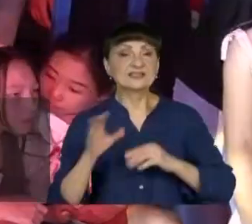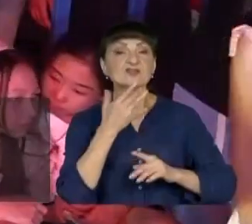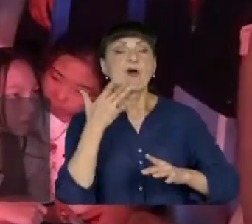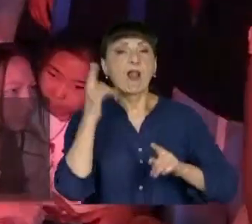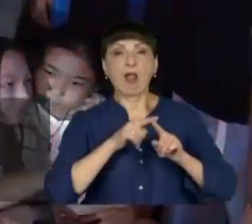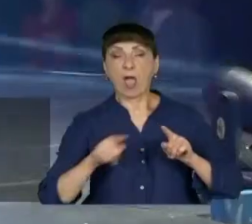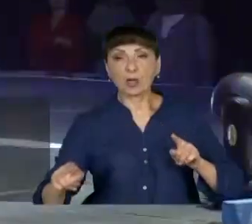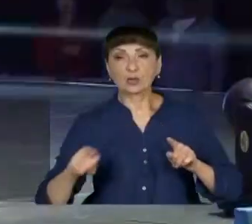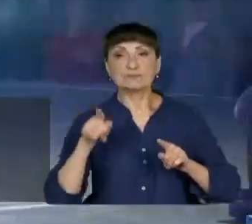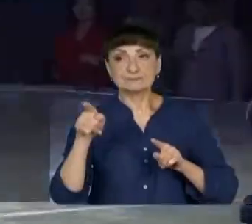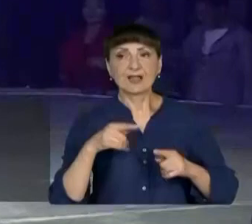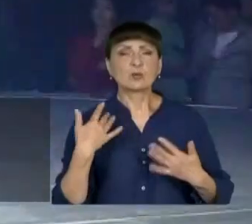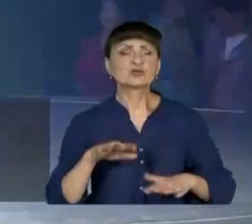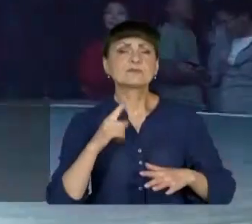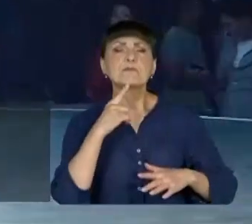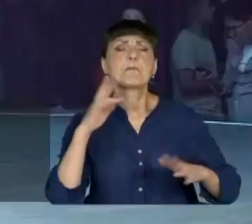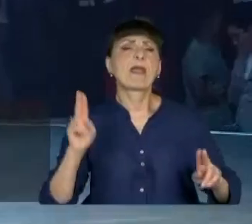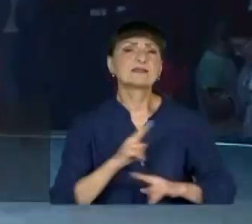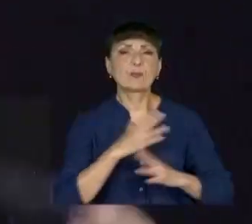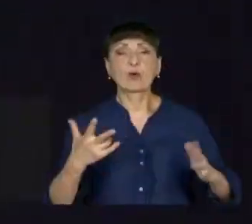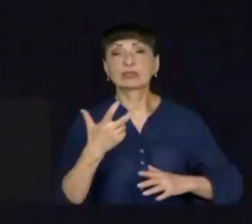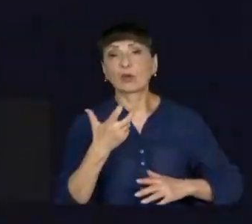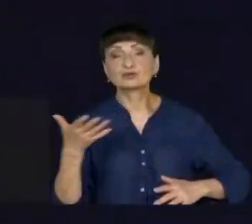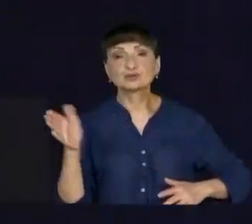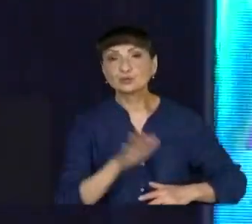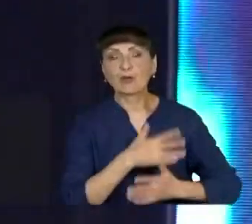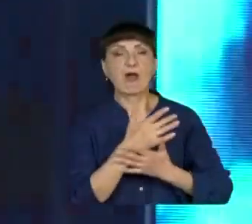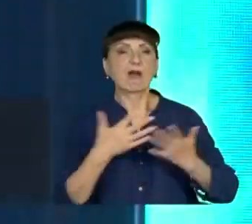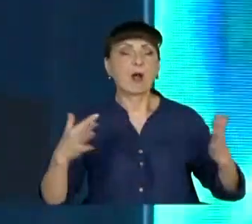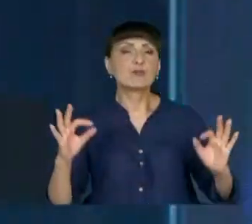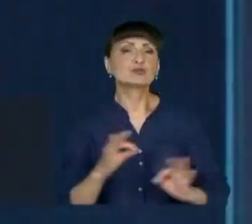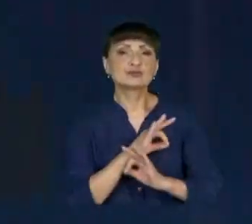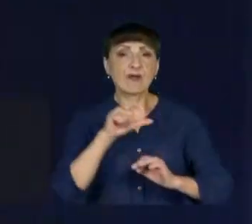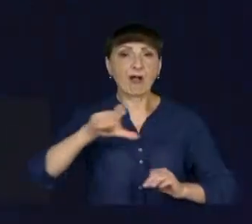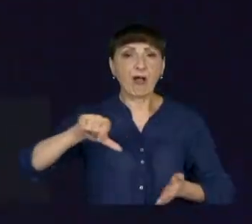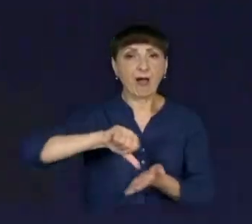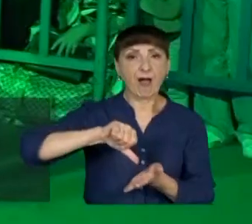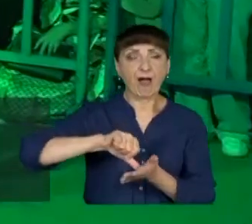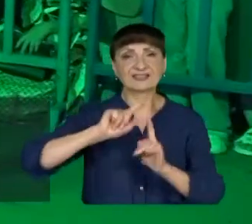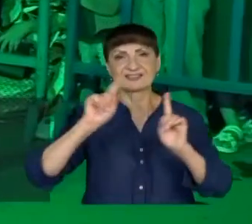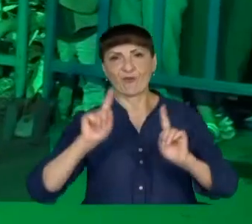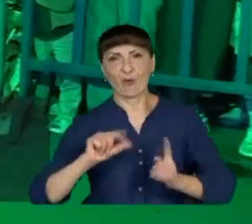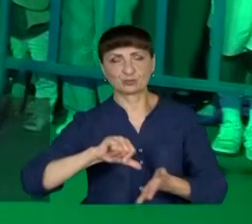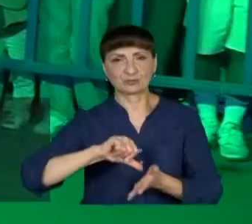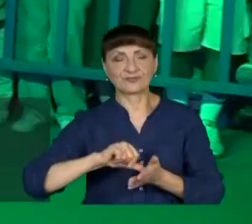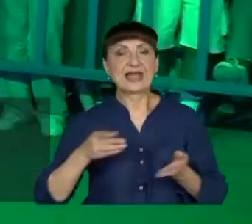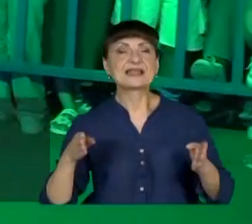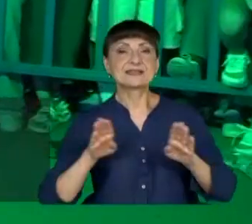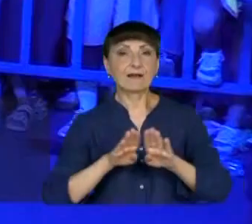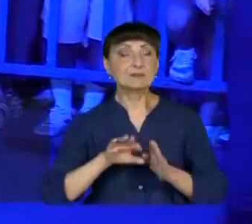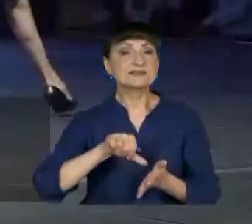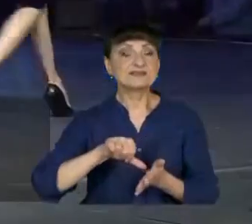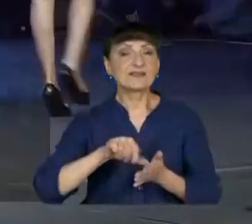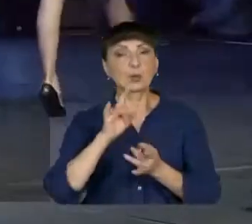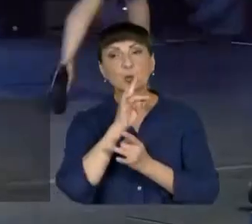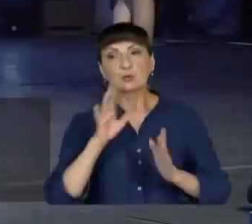сцене «Аспанфест» прозвучало больше 300 песен, более 100 различных музыкантов и восходящих звезд. На закрытии фестиваля представители